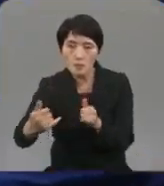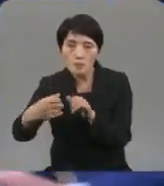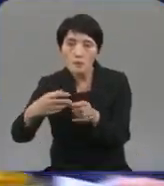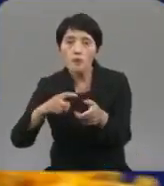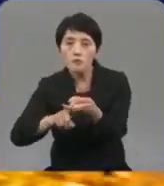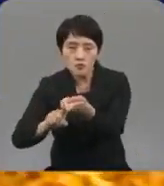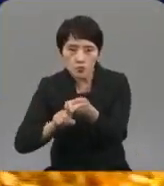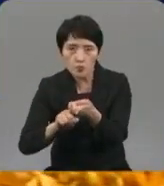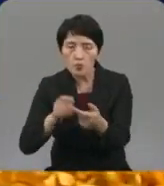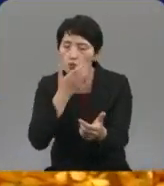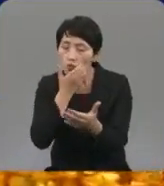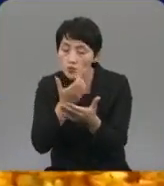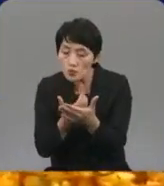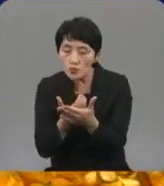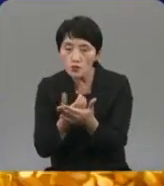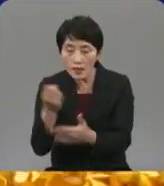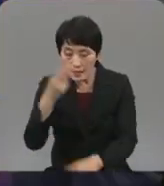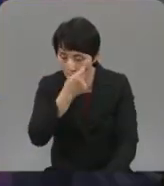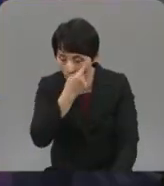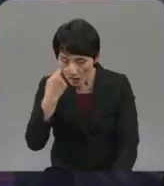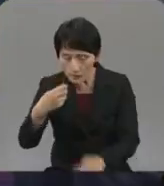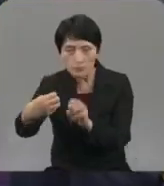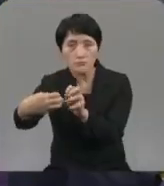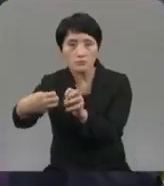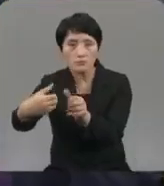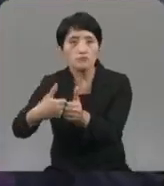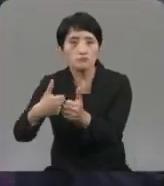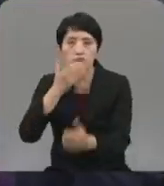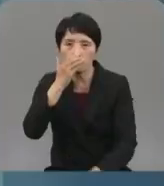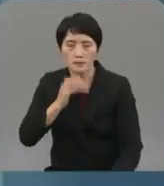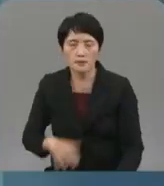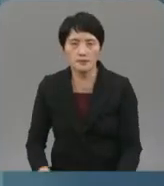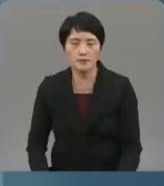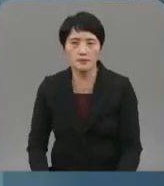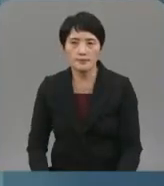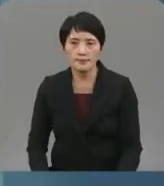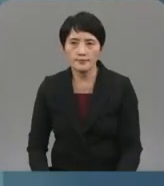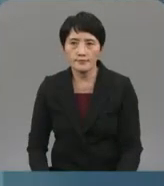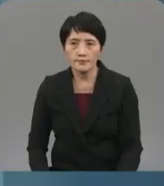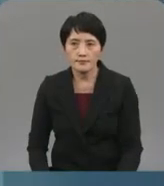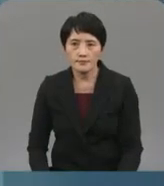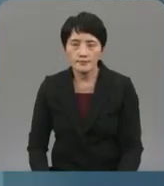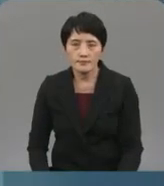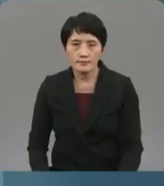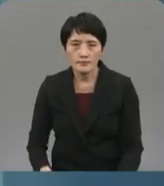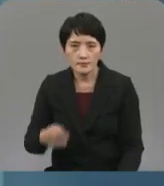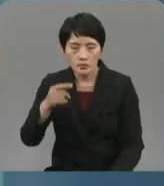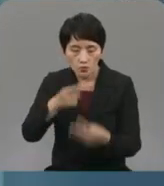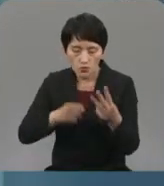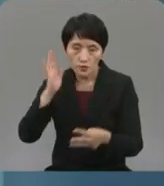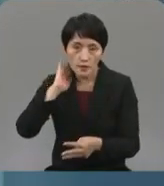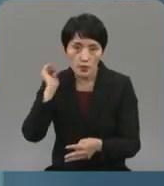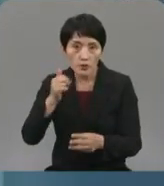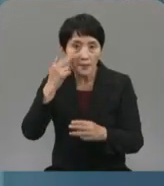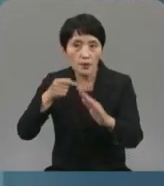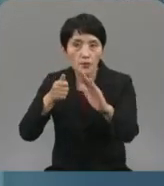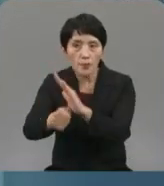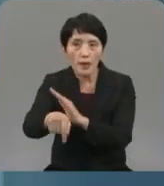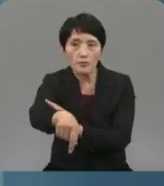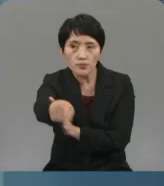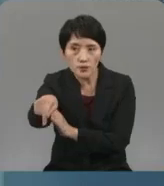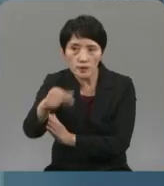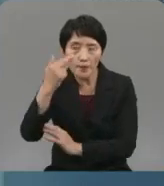uns Staatsbesuch Erfolge anlässlich des historischen Jahres des 70 Jubiläums des südkoreanischen esamerikanischen